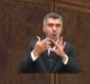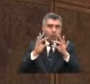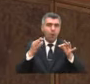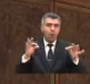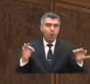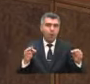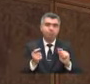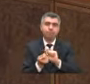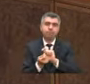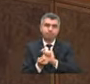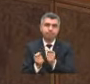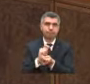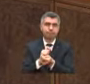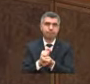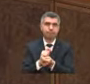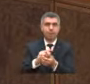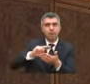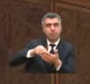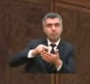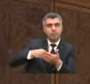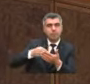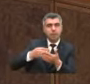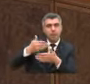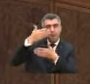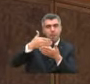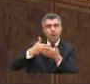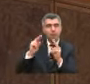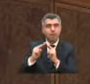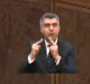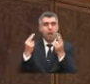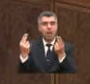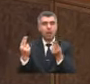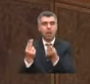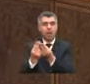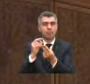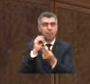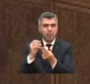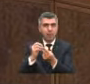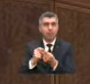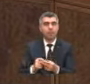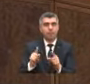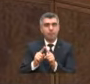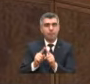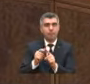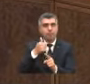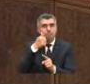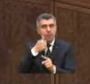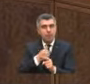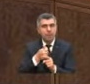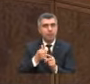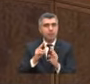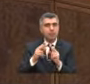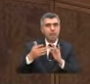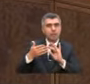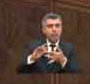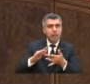خصوصا أن المغرب وقع على عدد ديال الاتفاقيات مثل اتفاقية بودابست ديال الجريمة الإلكترونية والاتفاقية العربية